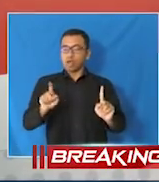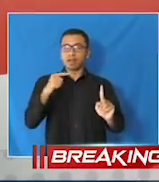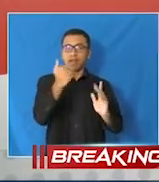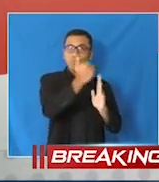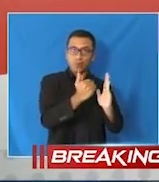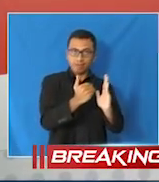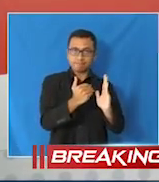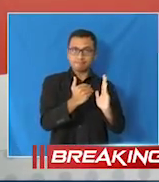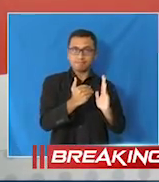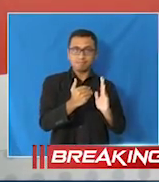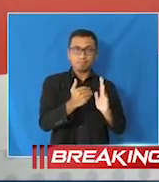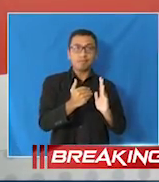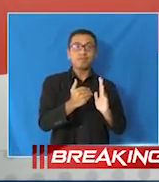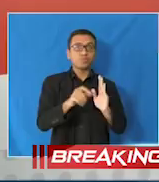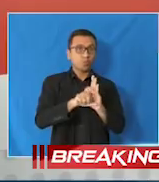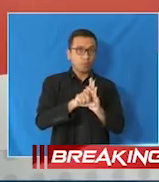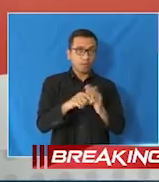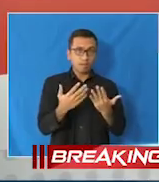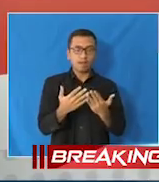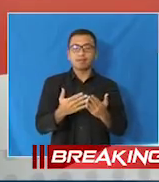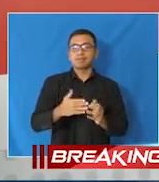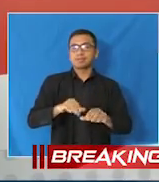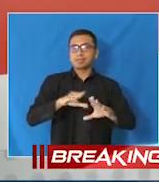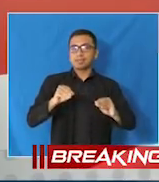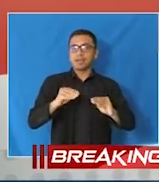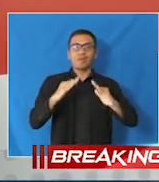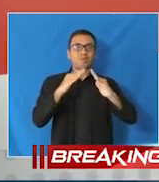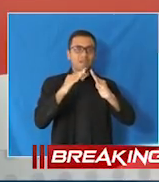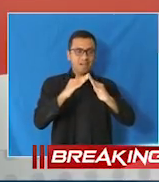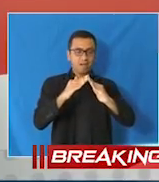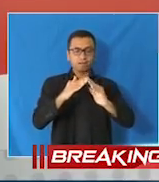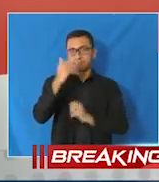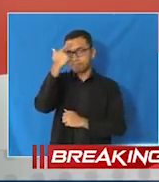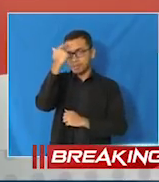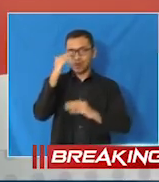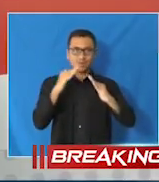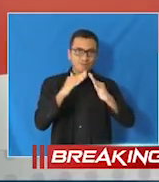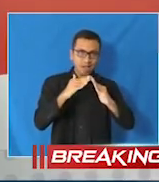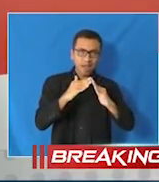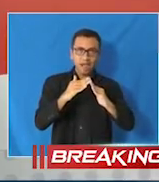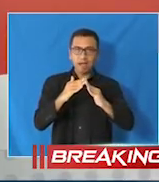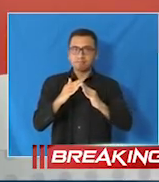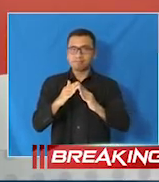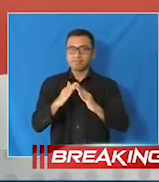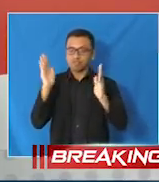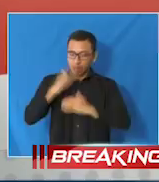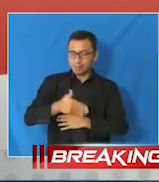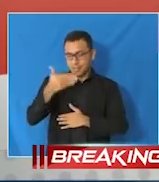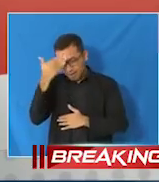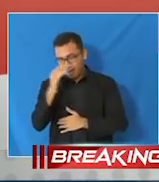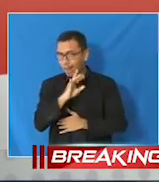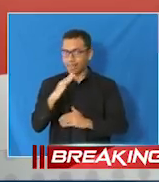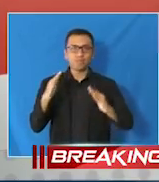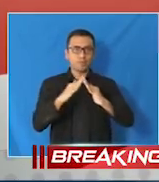bekerja dari rumah belajar di rumah ibadah di rumah adalah upaya-upaya